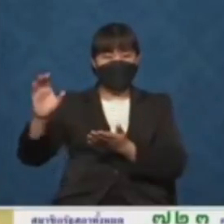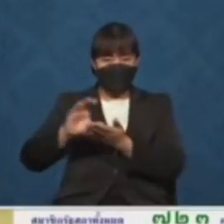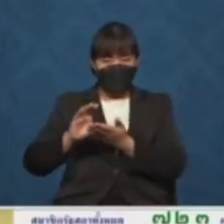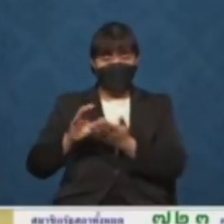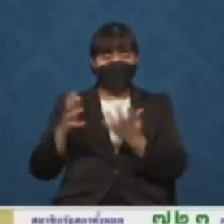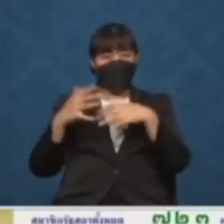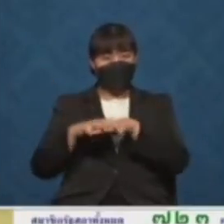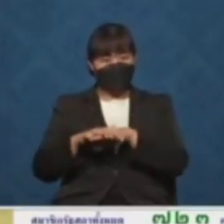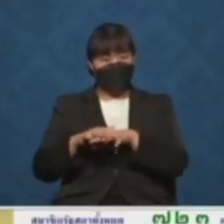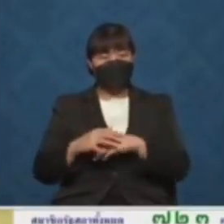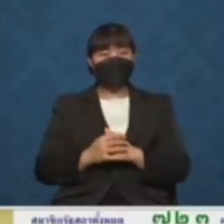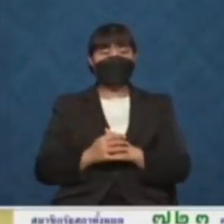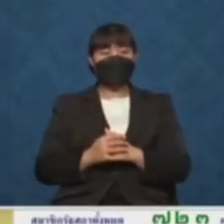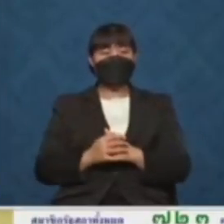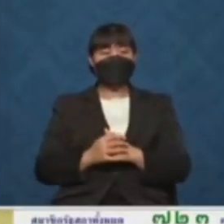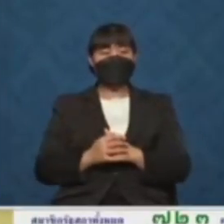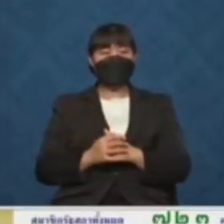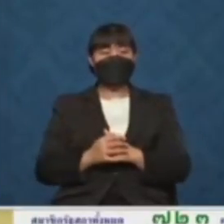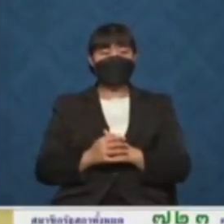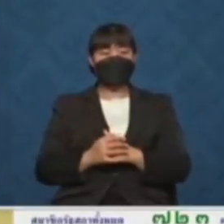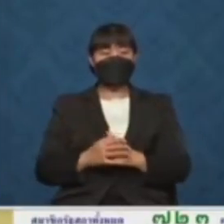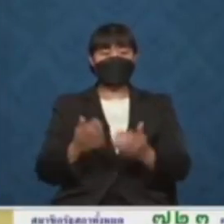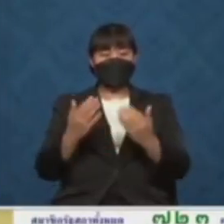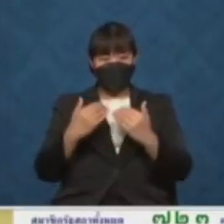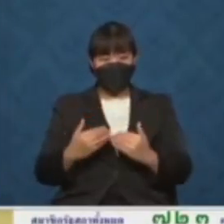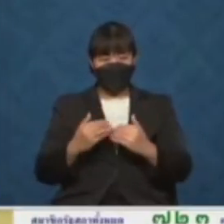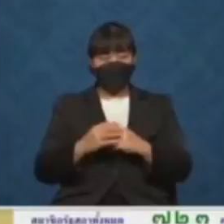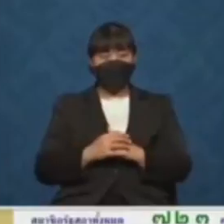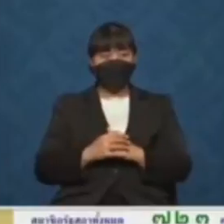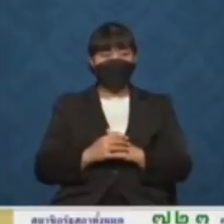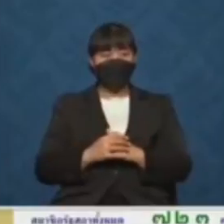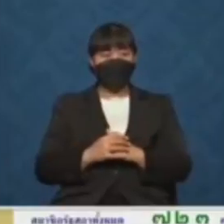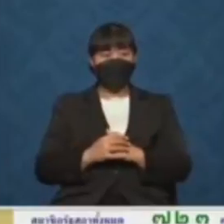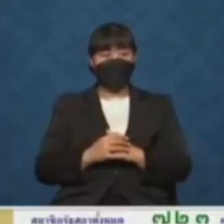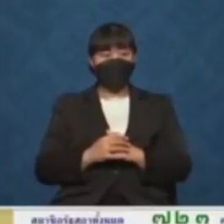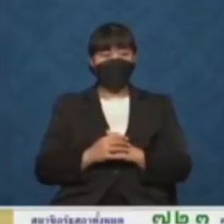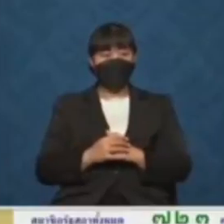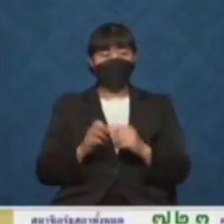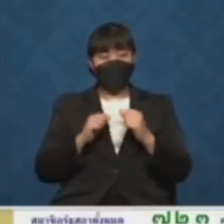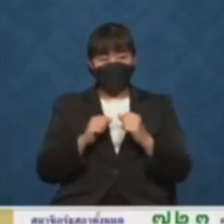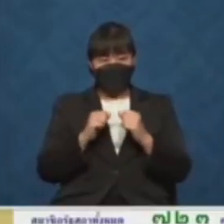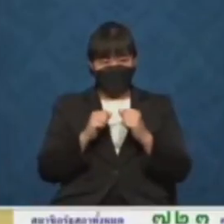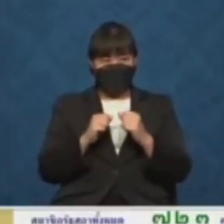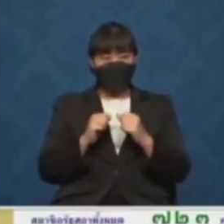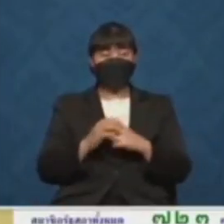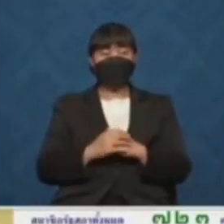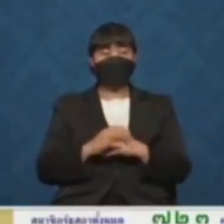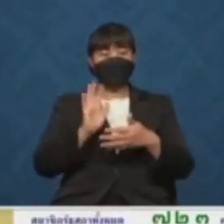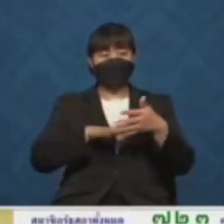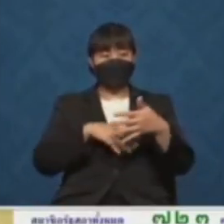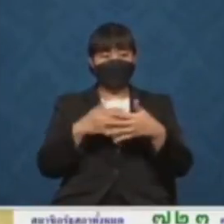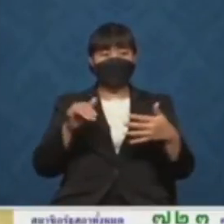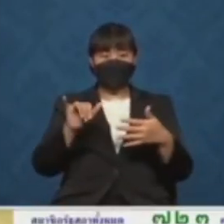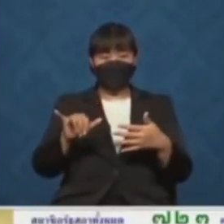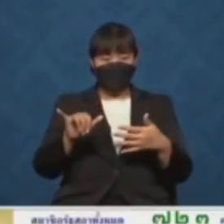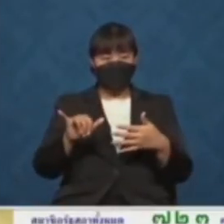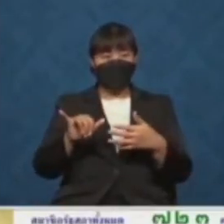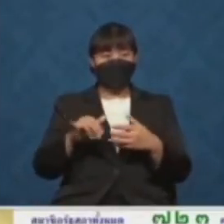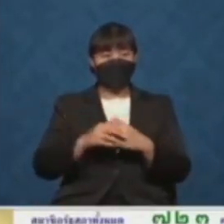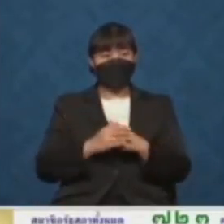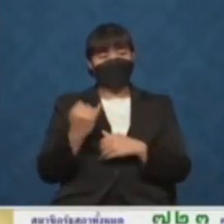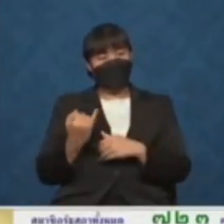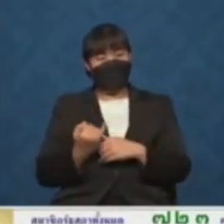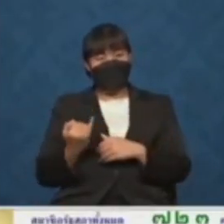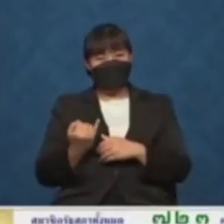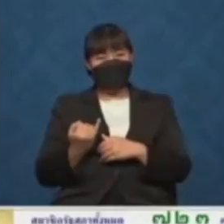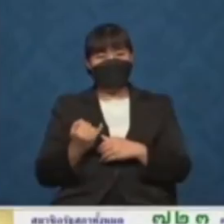ระเด็นถัดมาที่ท่านพูดกันว่าท่านพยายามปกปดจุดอ่อนขแผนยx espressoท่กว่าแผ